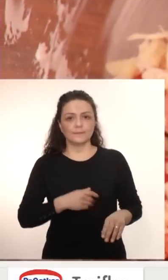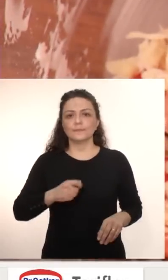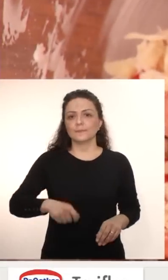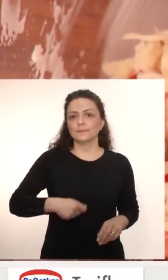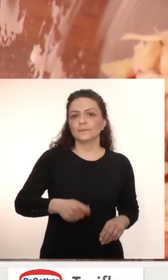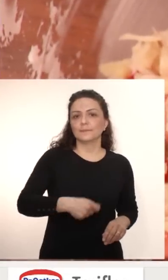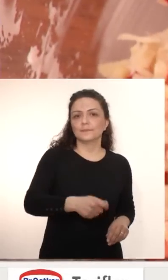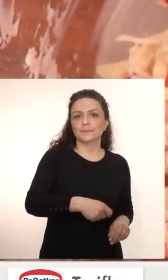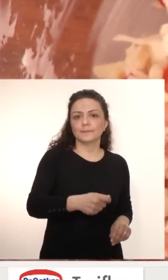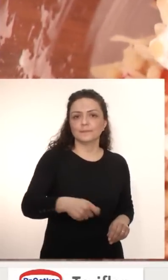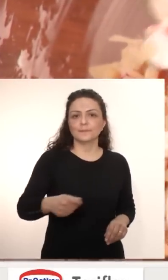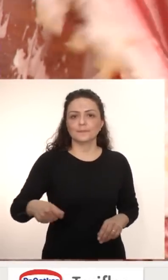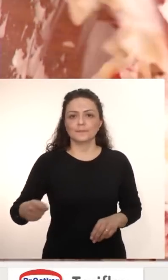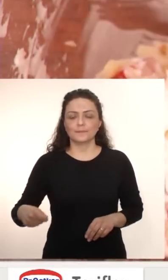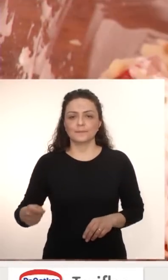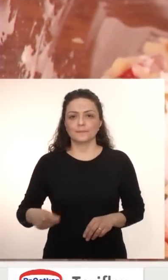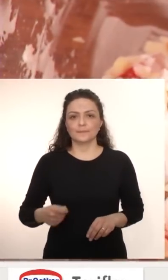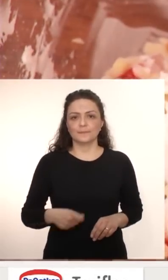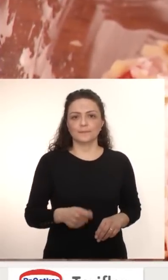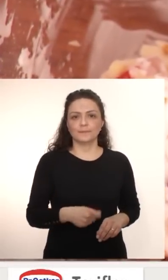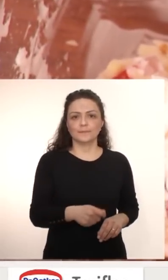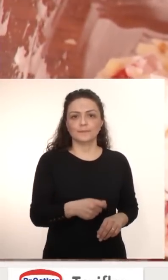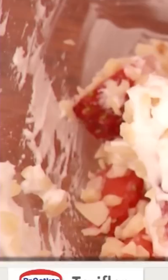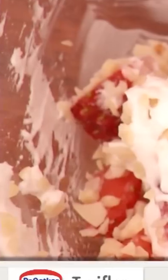Yavaşça karıştırın.